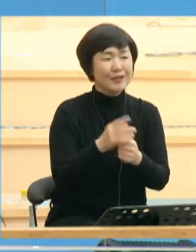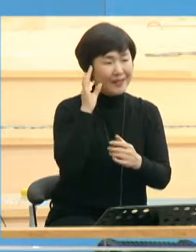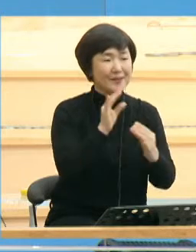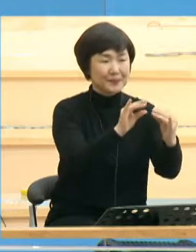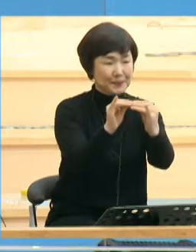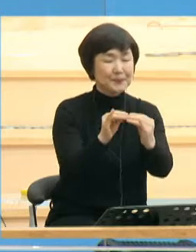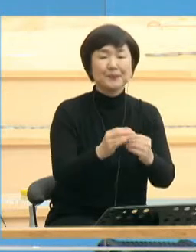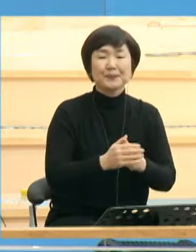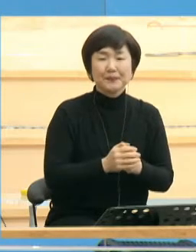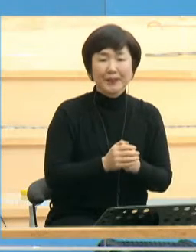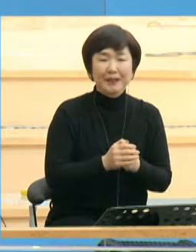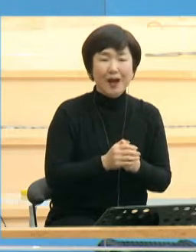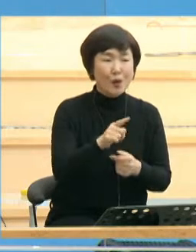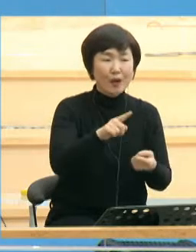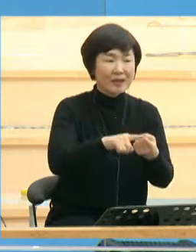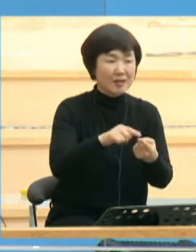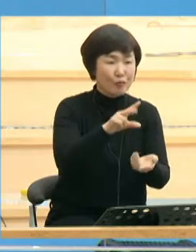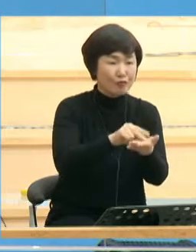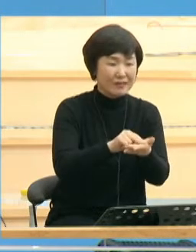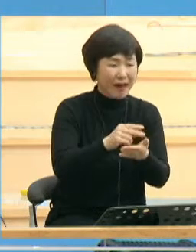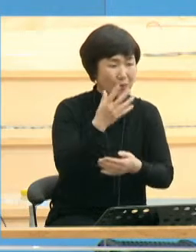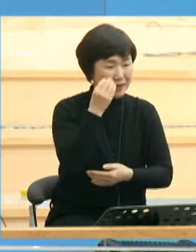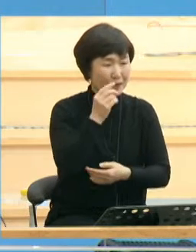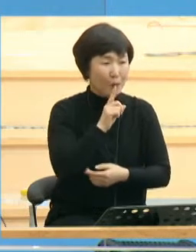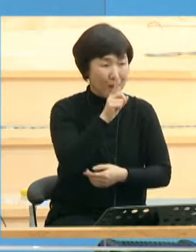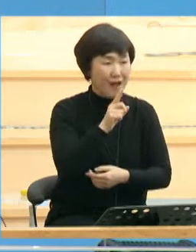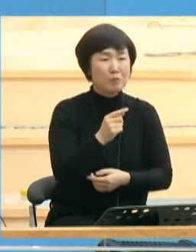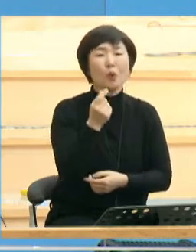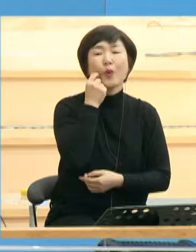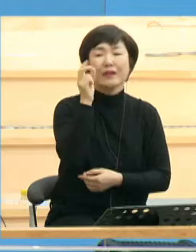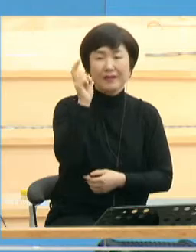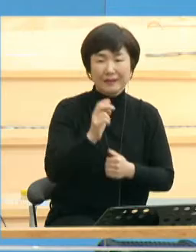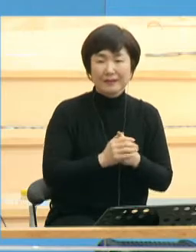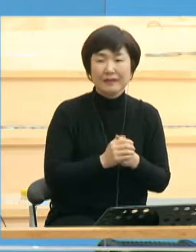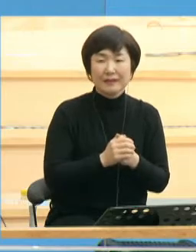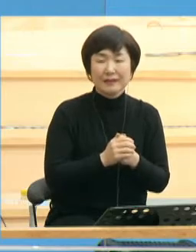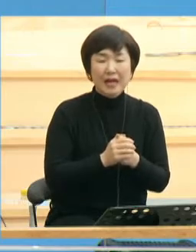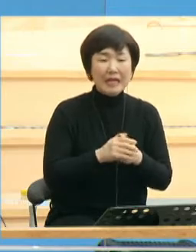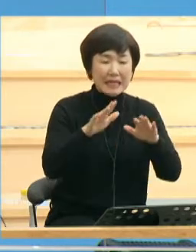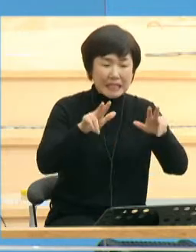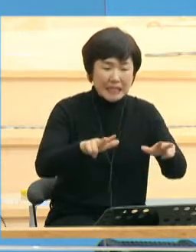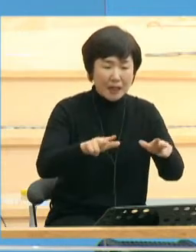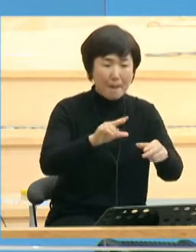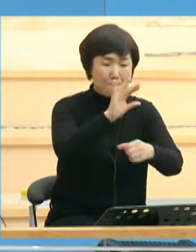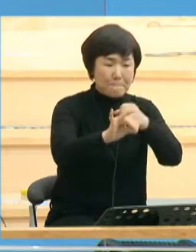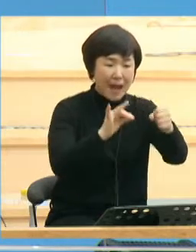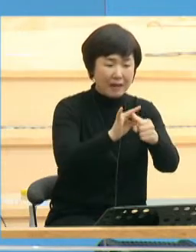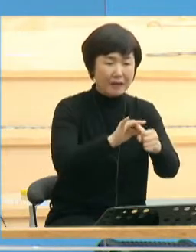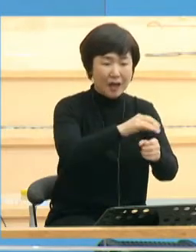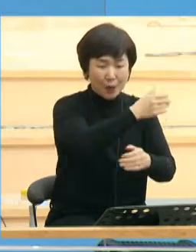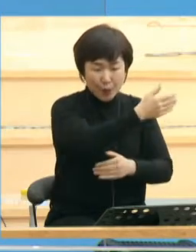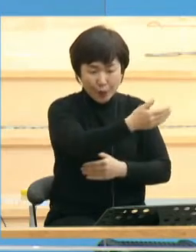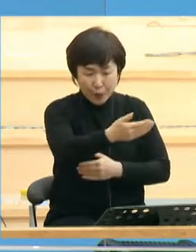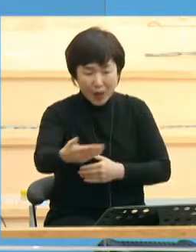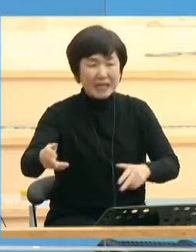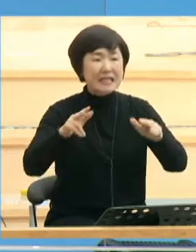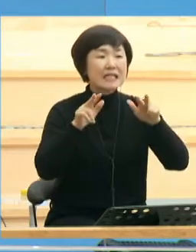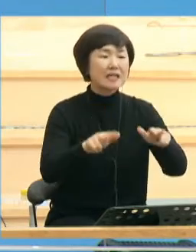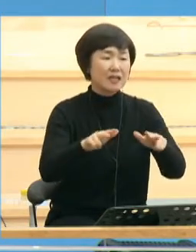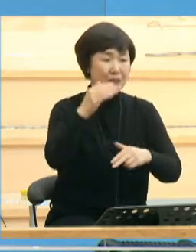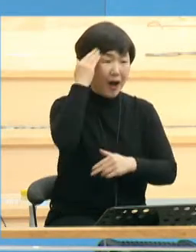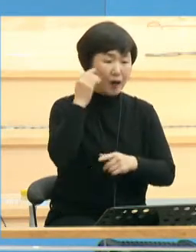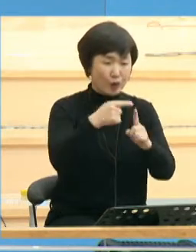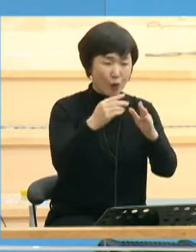여기에 대해서 누구도 이의를 제기하는 사람이 아무도 없을 거야 할래 미아 그러나 100년이 훌쩍 지나간 지금의 한국교회를